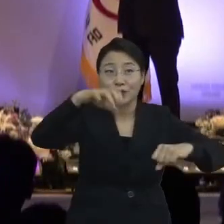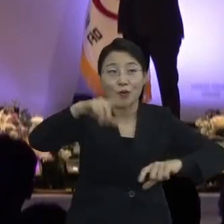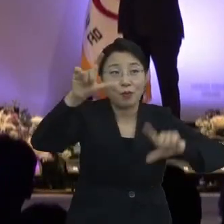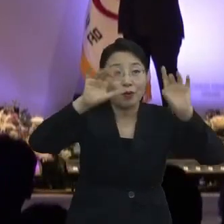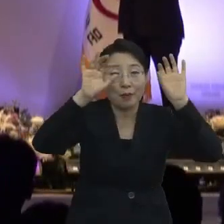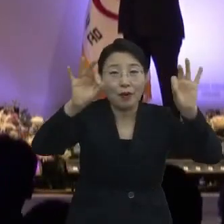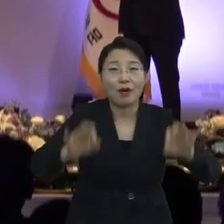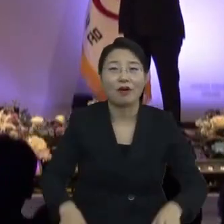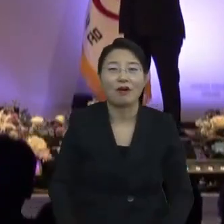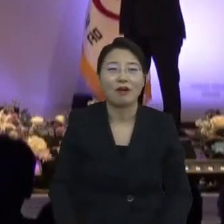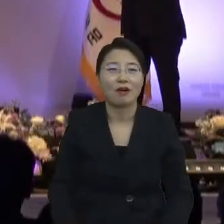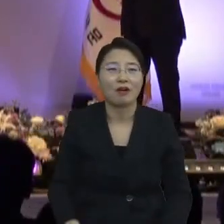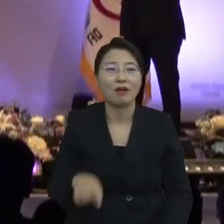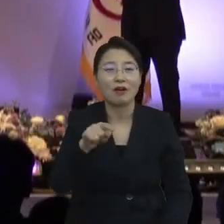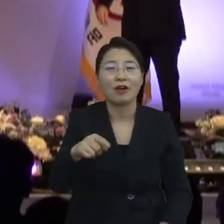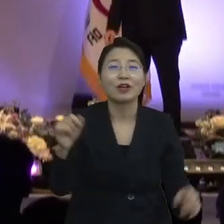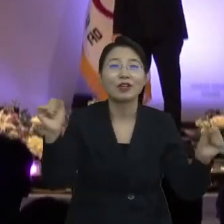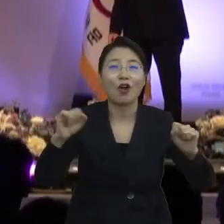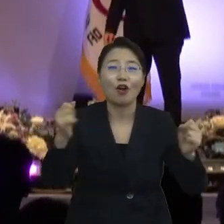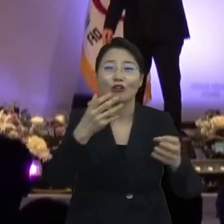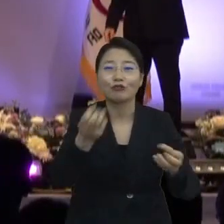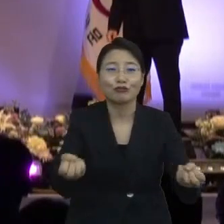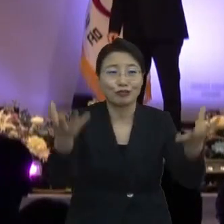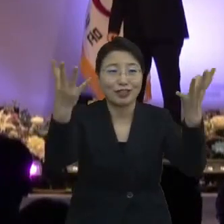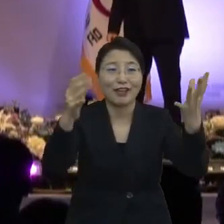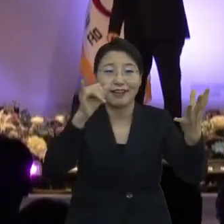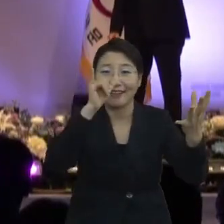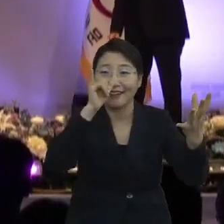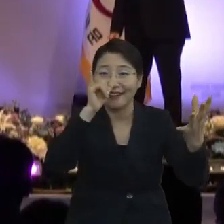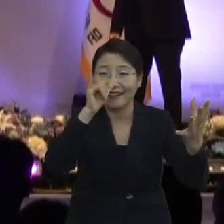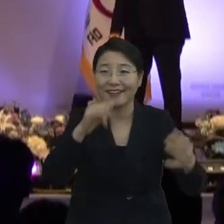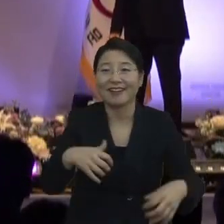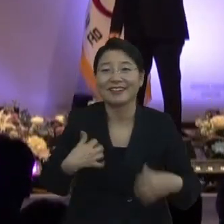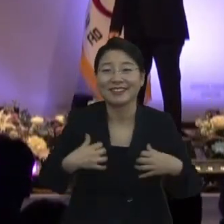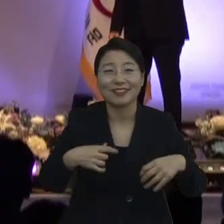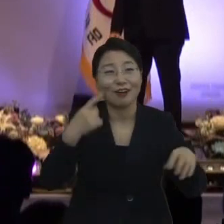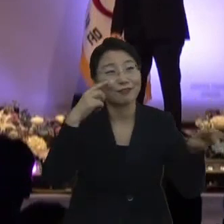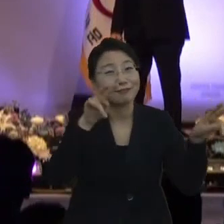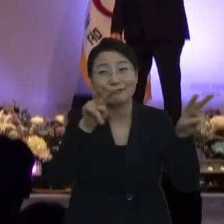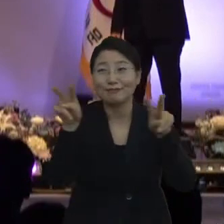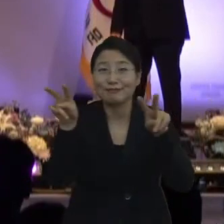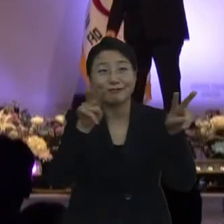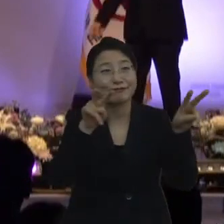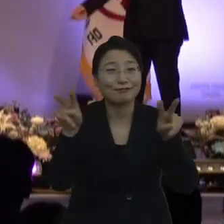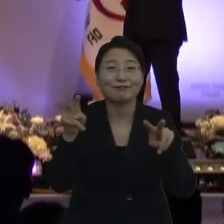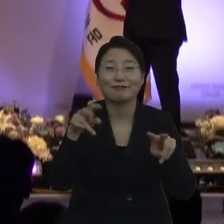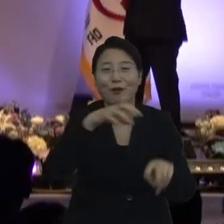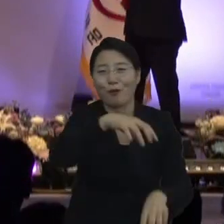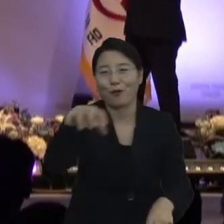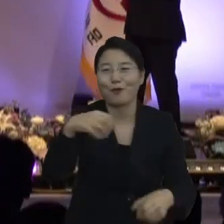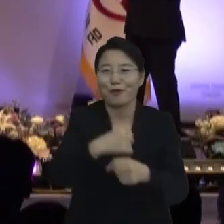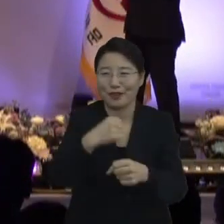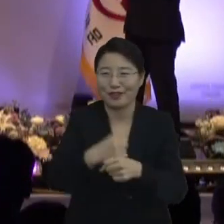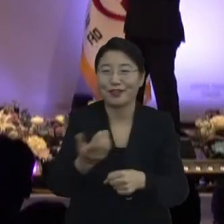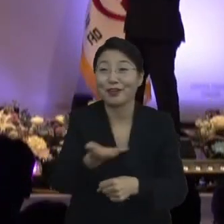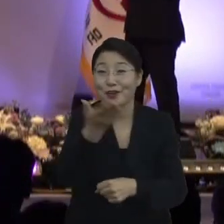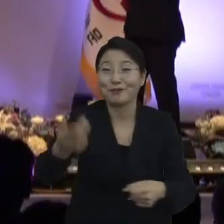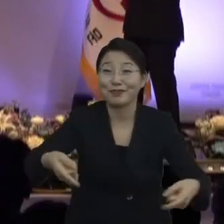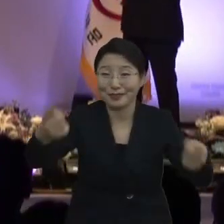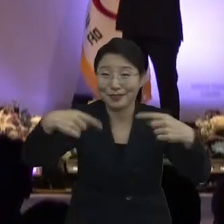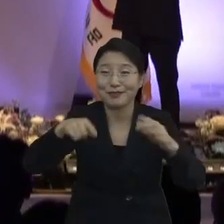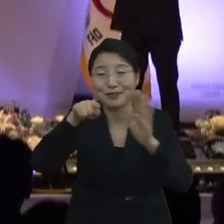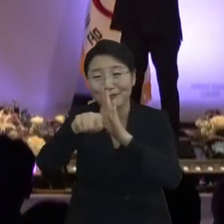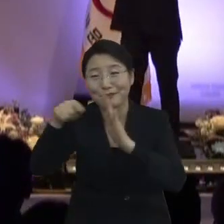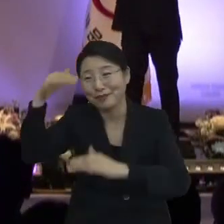그러니까 윈터 페스타를 한다는 걸 뉴스에서 보셨을 텐데 즐길거리를 많이 만들겠다는 겁니다. 가서 많이 즐겨주시면 되고요.